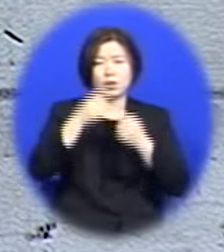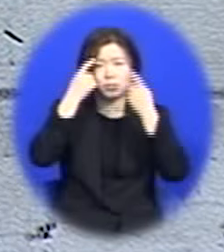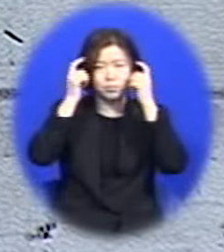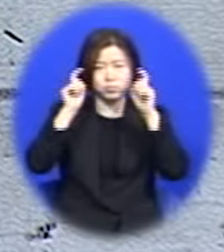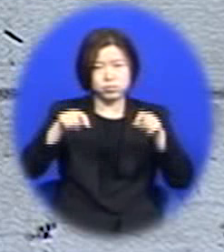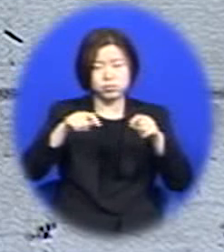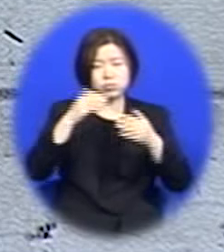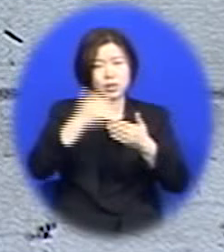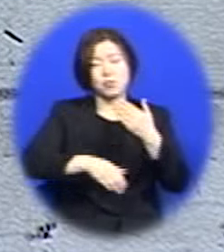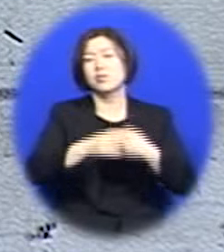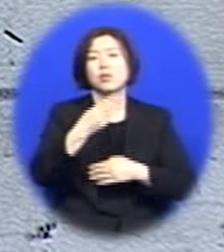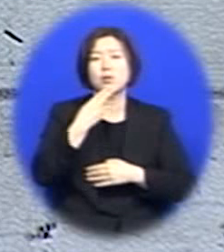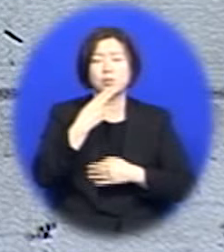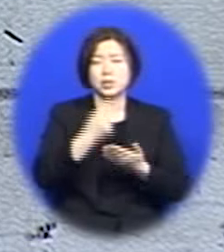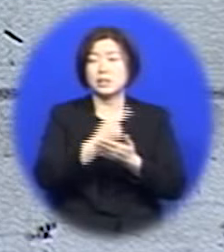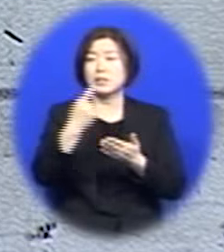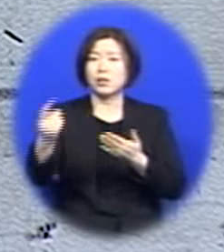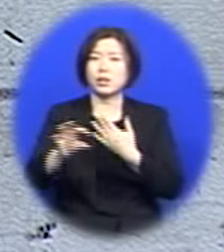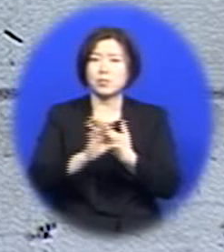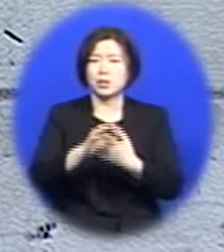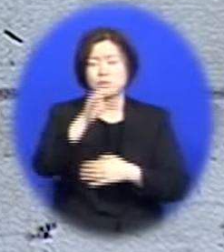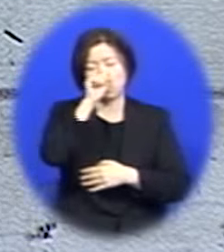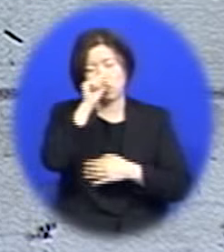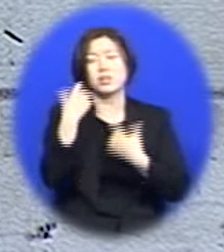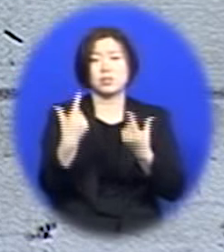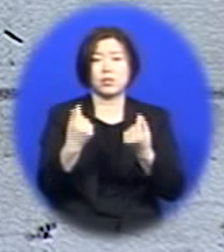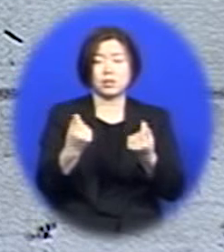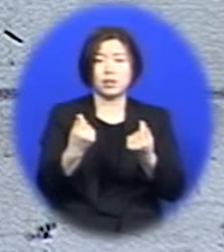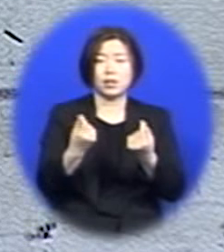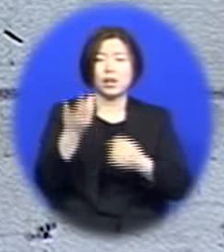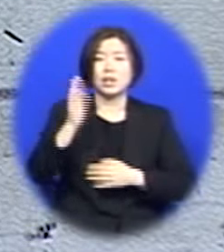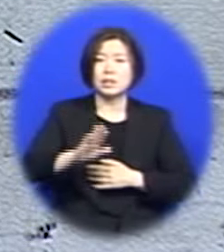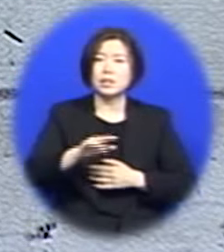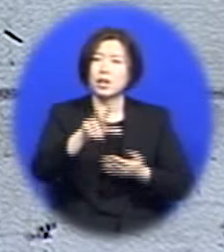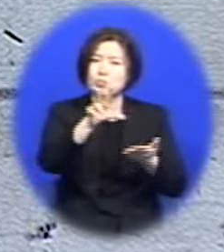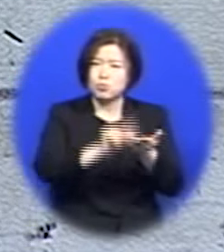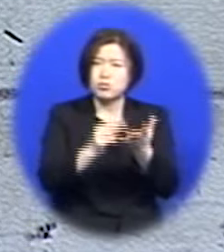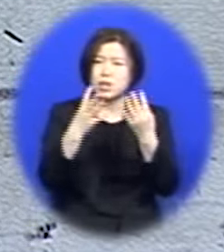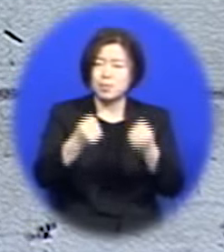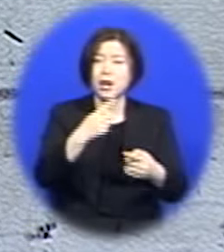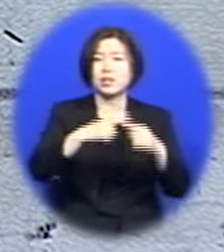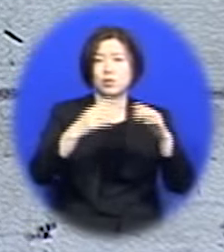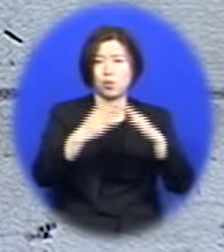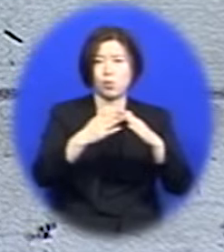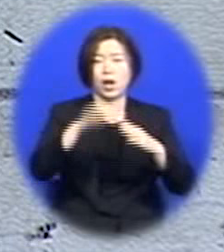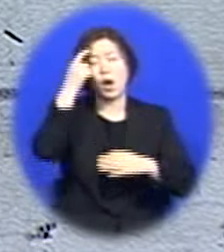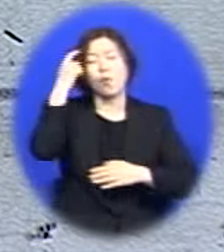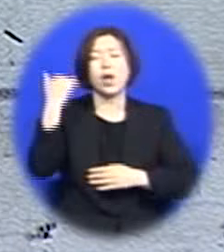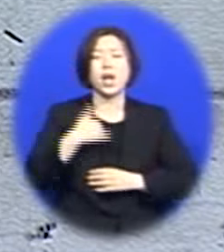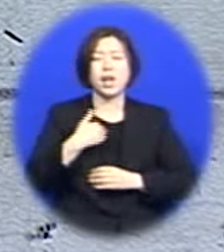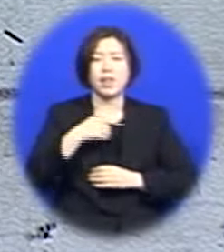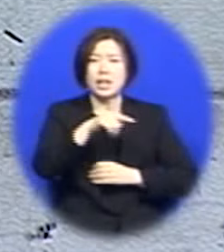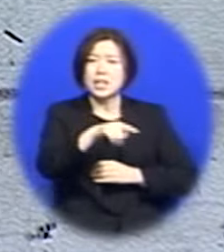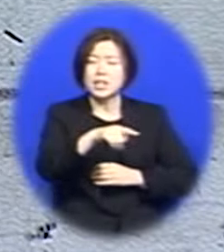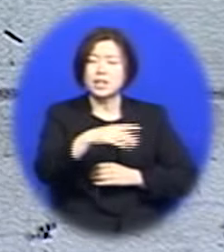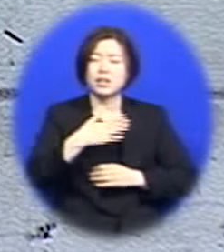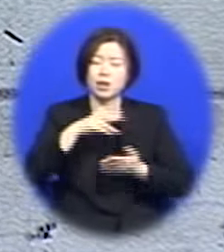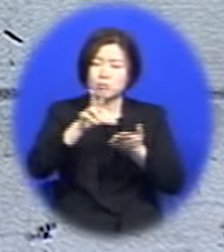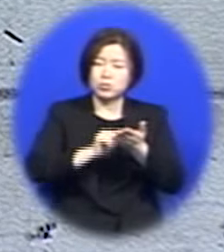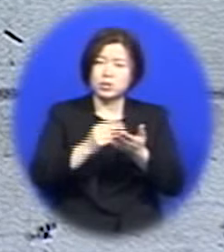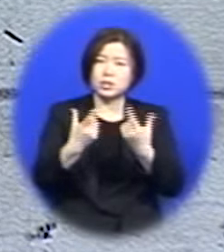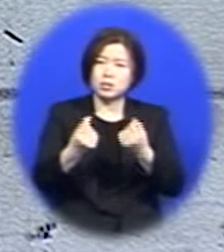떠날 수라도 있었으면 얼마나 좋을까. 그 문제 많은 교회, 왜 나는 이것을 내 문제처럼